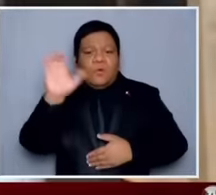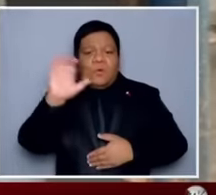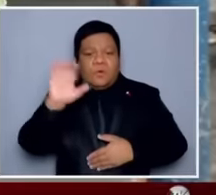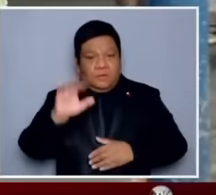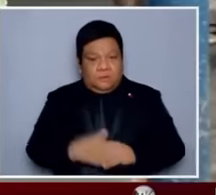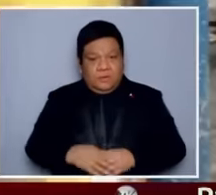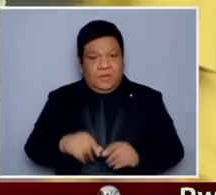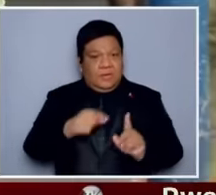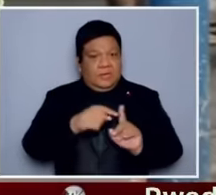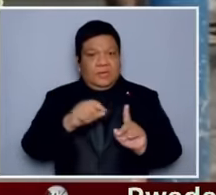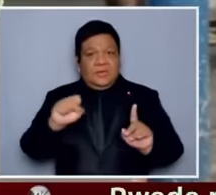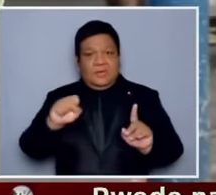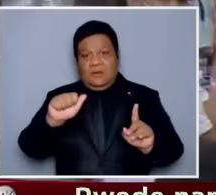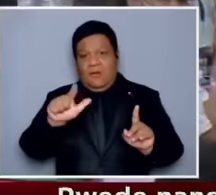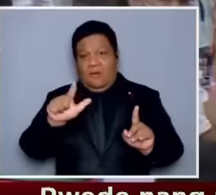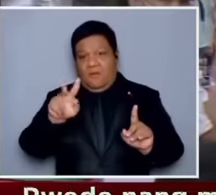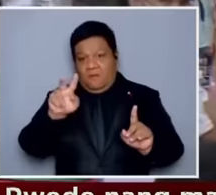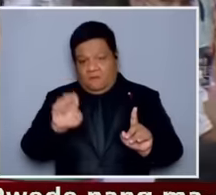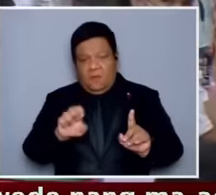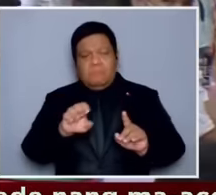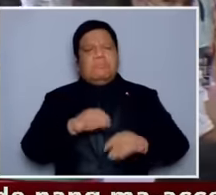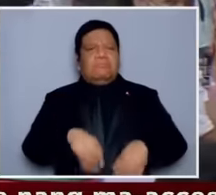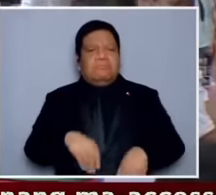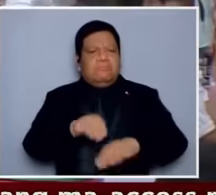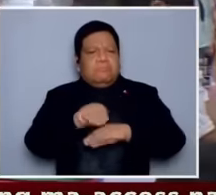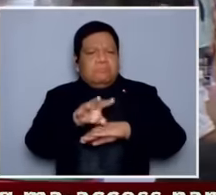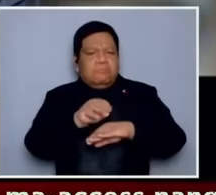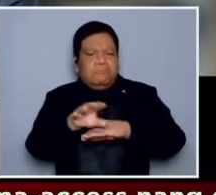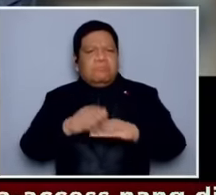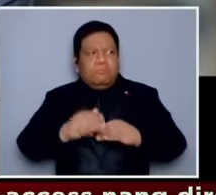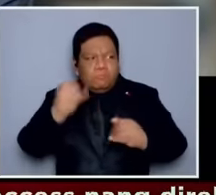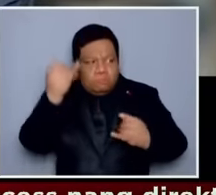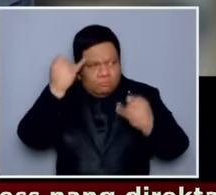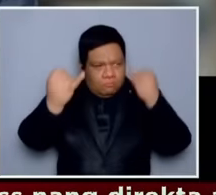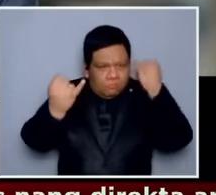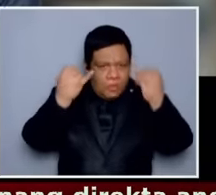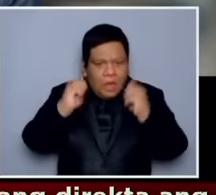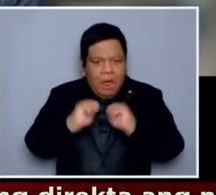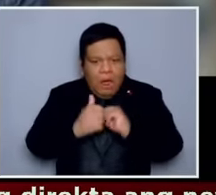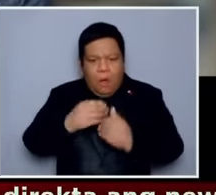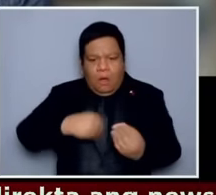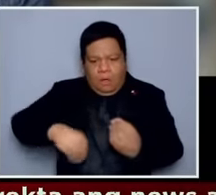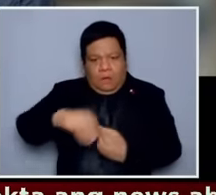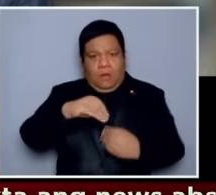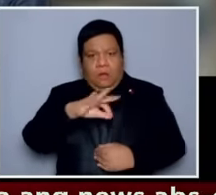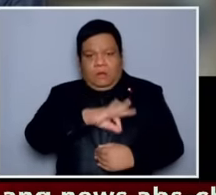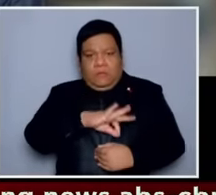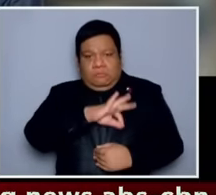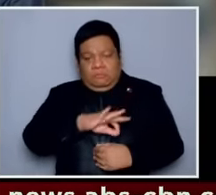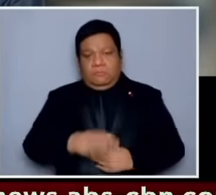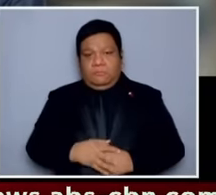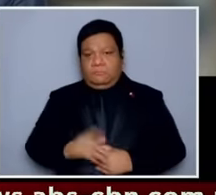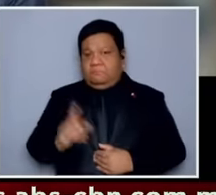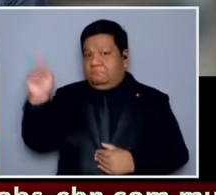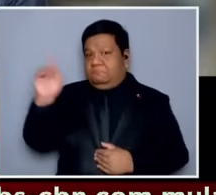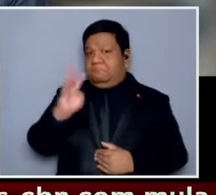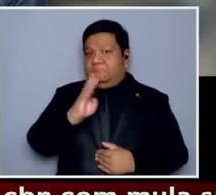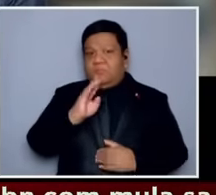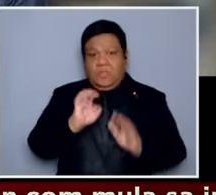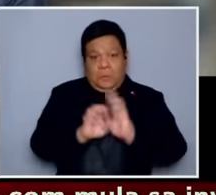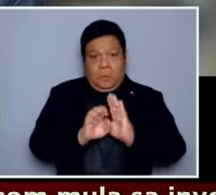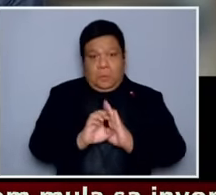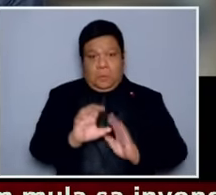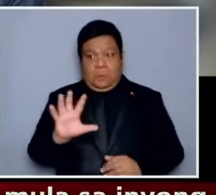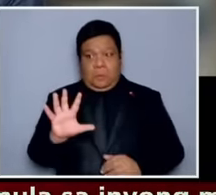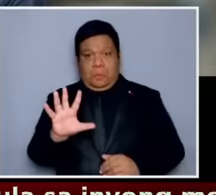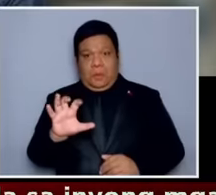Duplito, maging mas madiskarte para madagdagan ng kita. Kung 500 yung kinikita mo kada araw, magdagdag ka ng isa pang